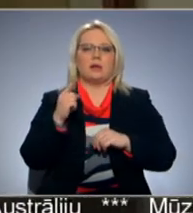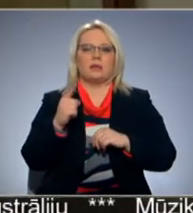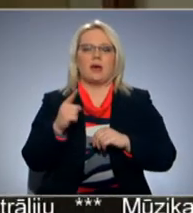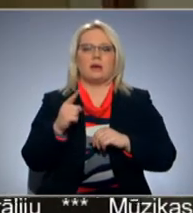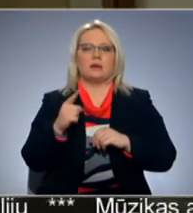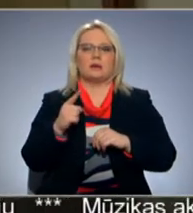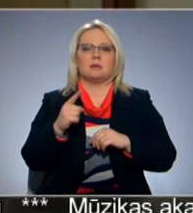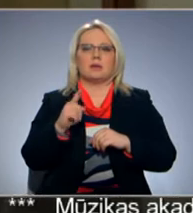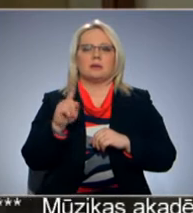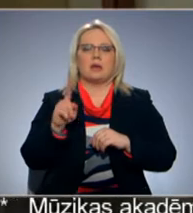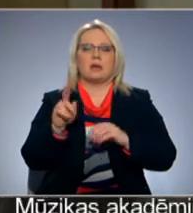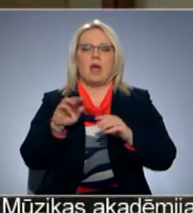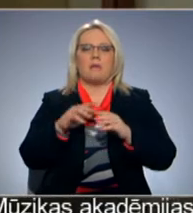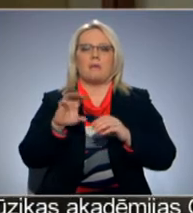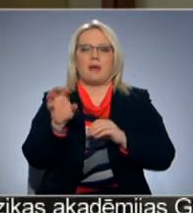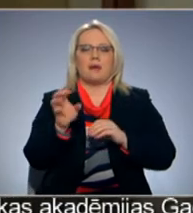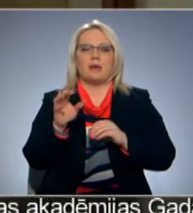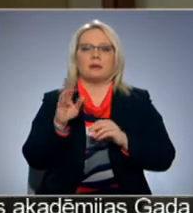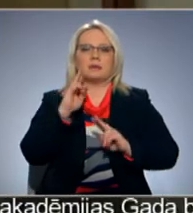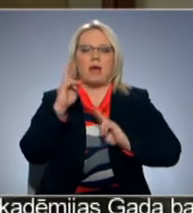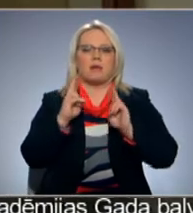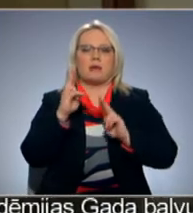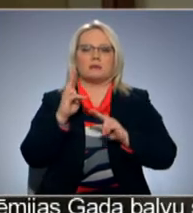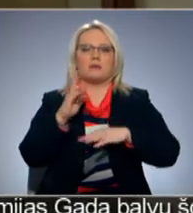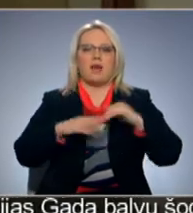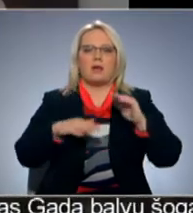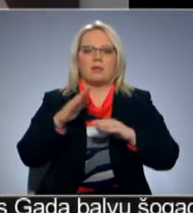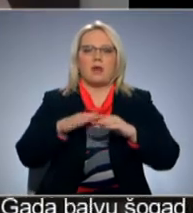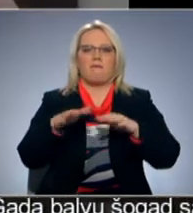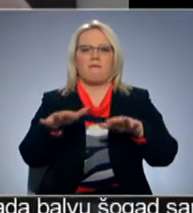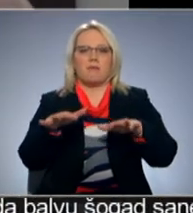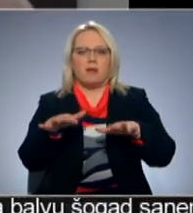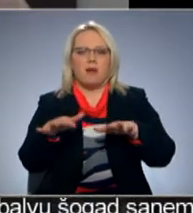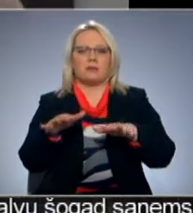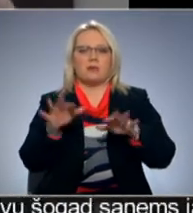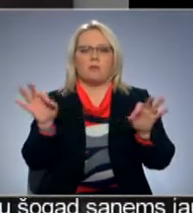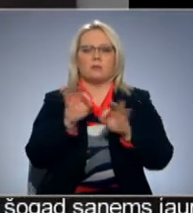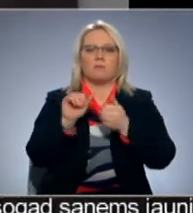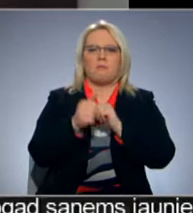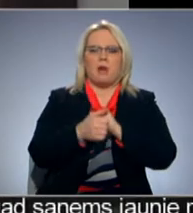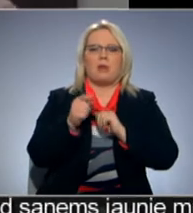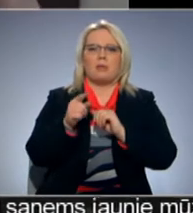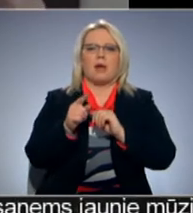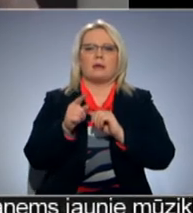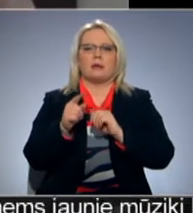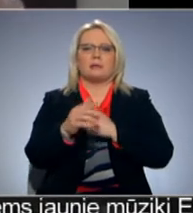skaņas kvalitātei, skaņas piepildījumam, locimāņai, vibrācijai. Tā ir tā sfēra, kur es